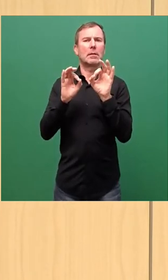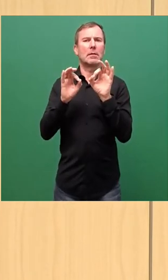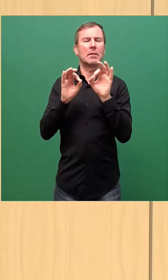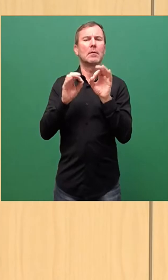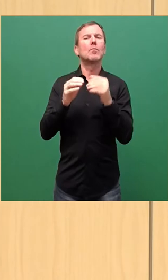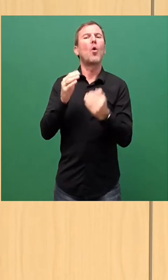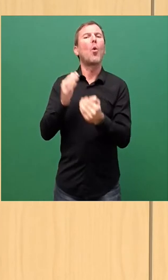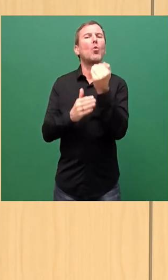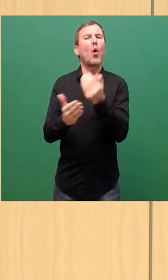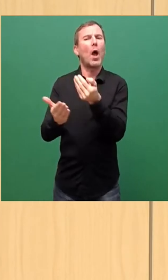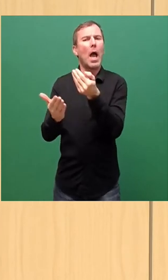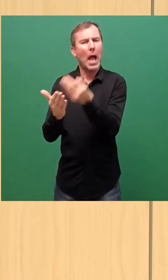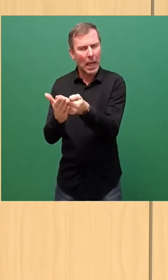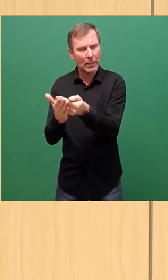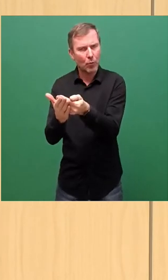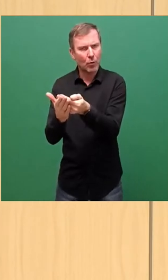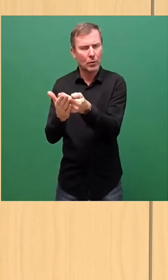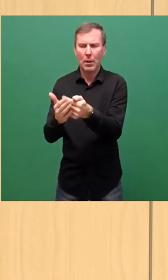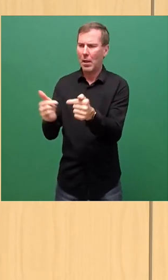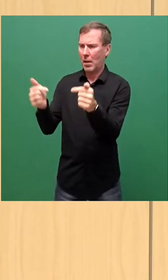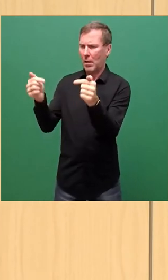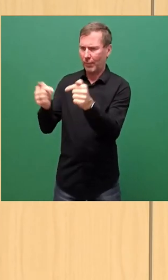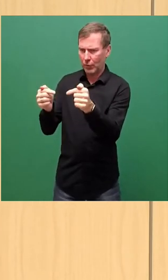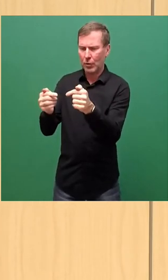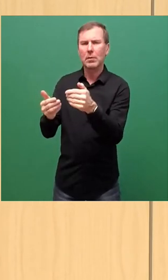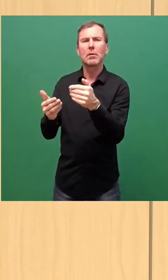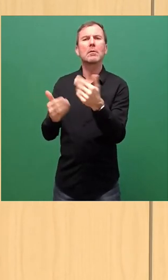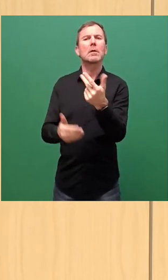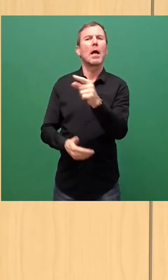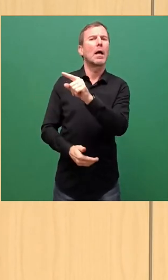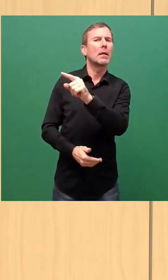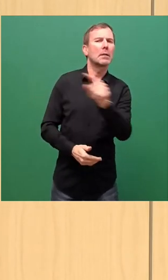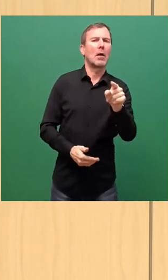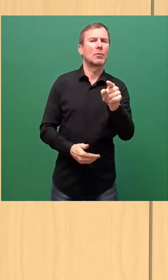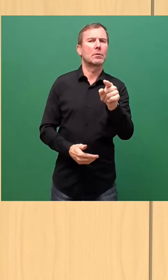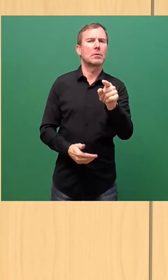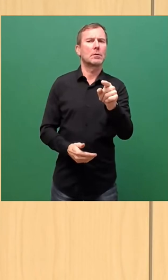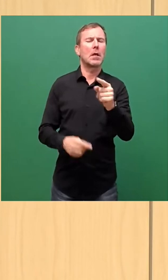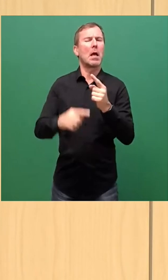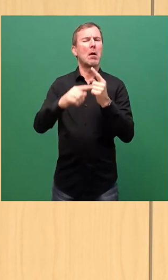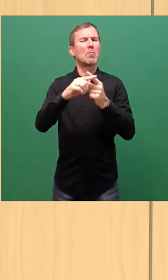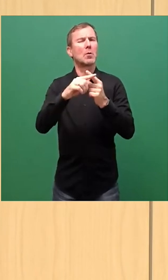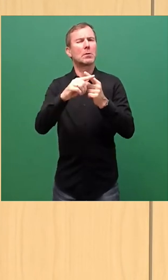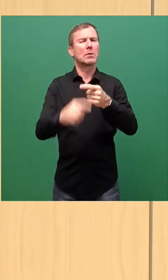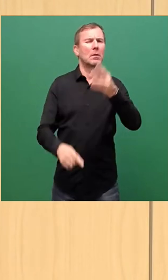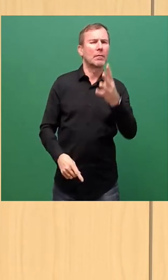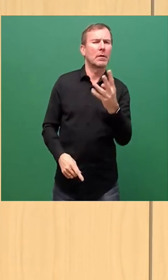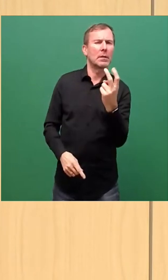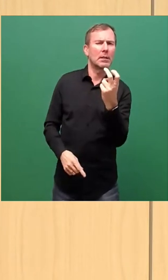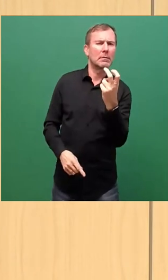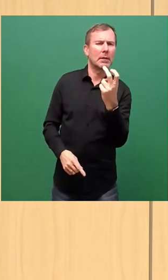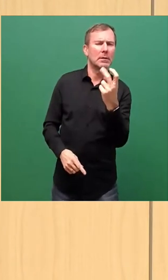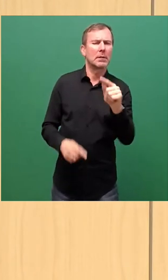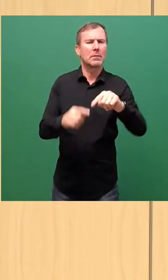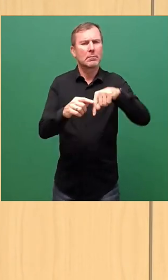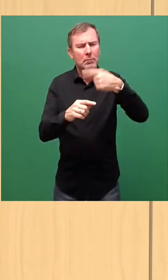neuen Angebot versorgt, nämlich 3.000 plus 420 in der